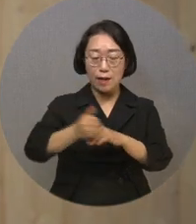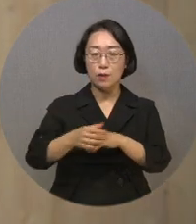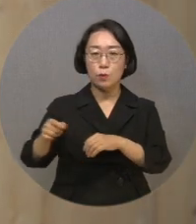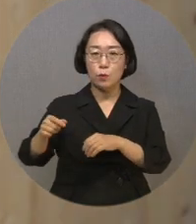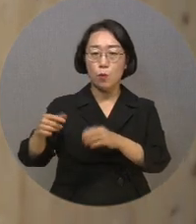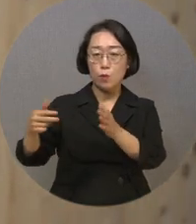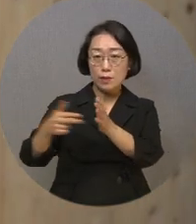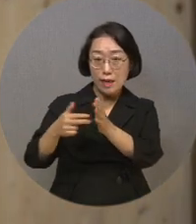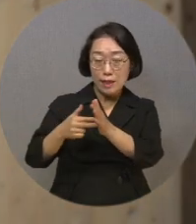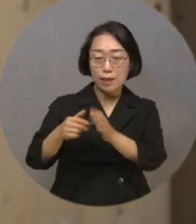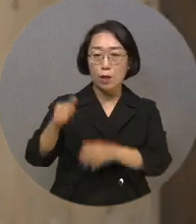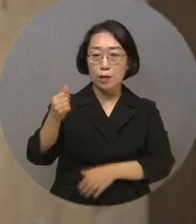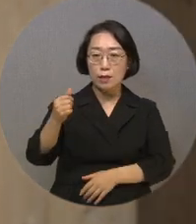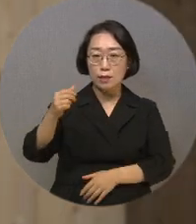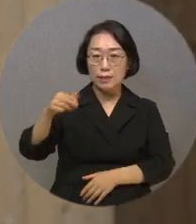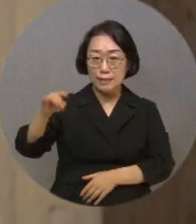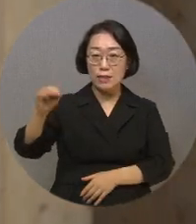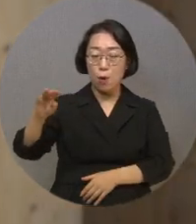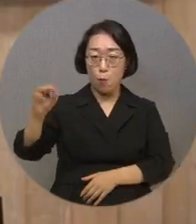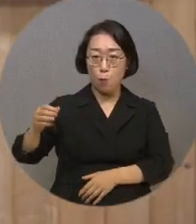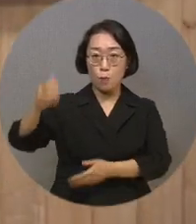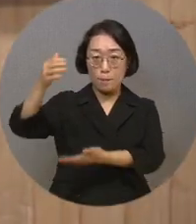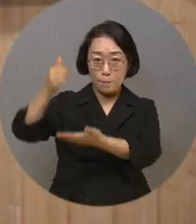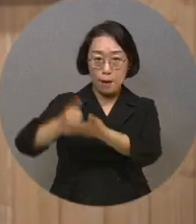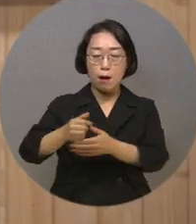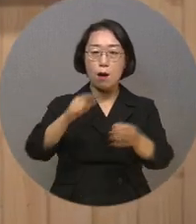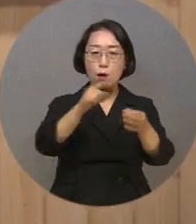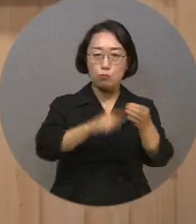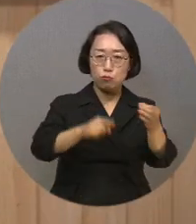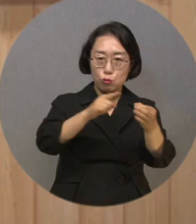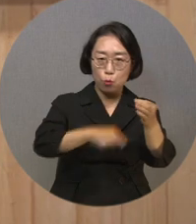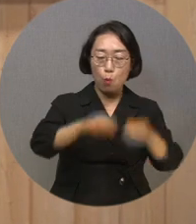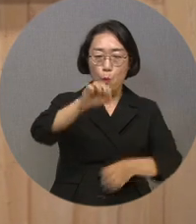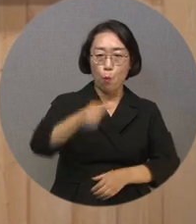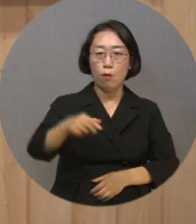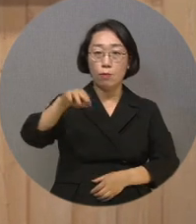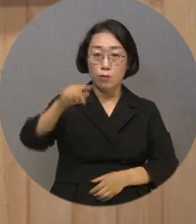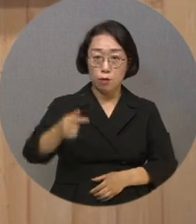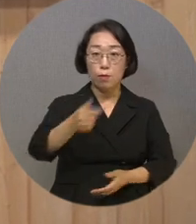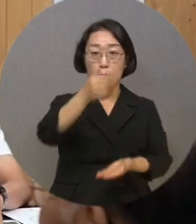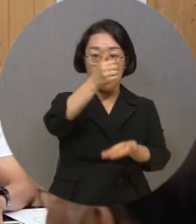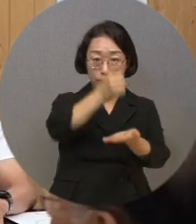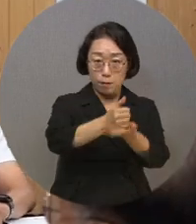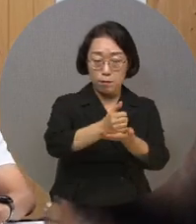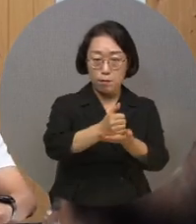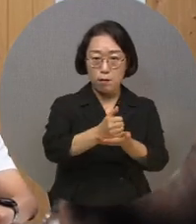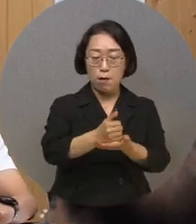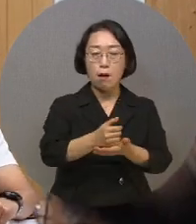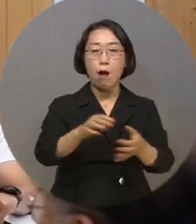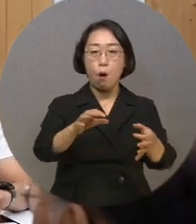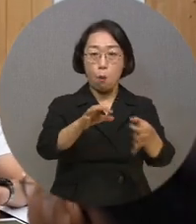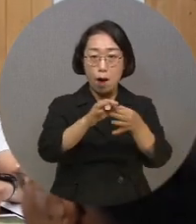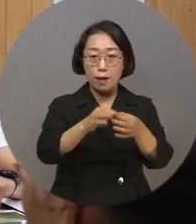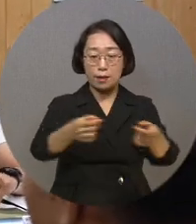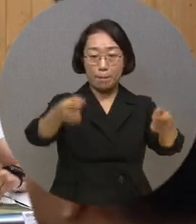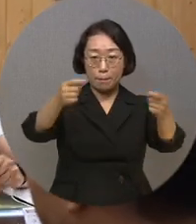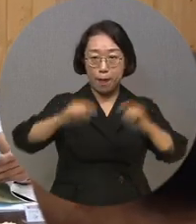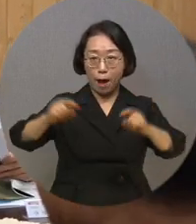재단법인 호정공원 신용옥 이사장, 한국불교조계종 원선 감찰원장을 비롯 각 사의 관계자들이